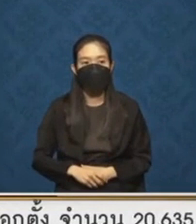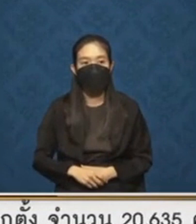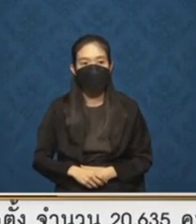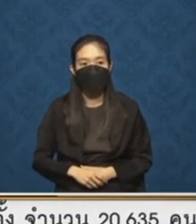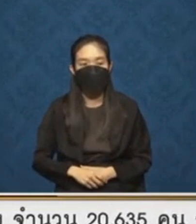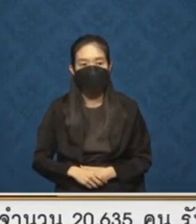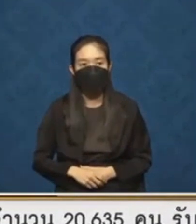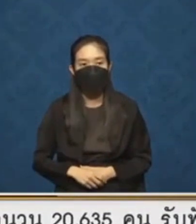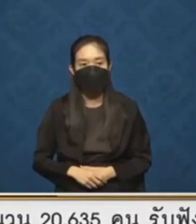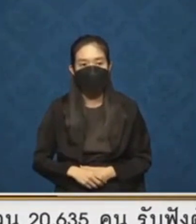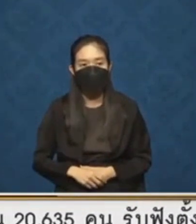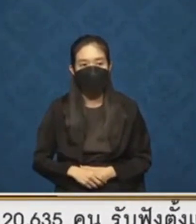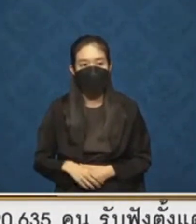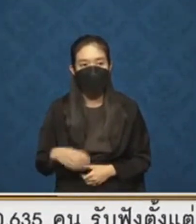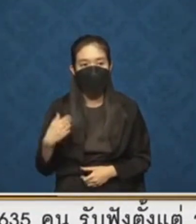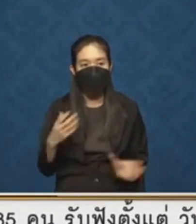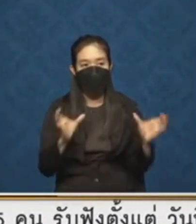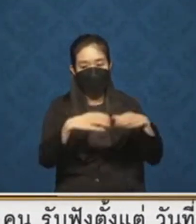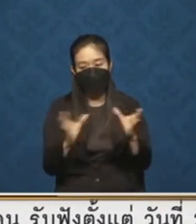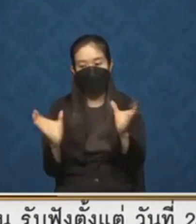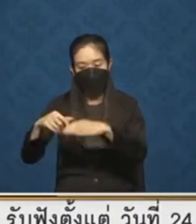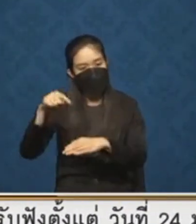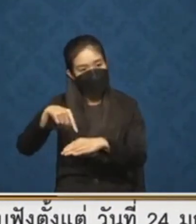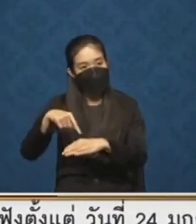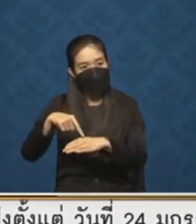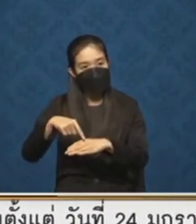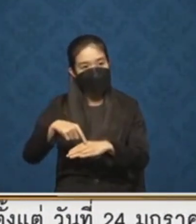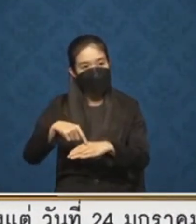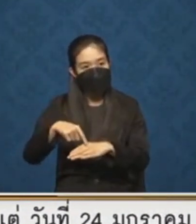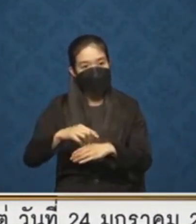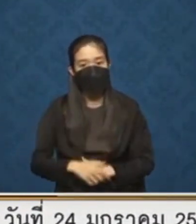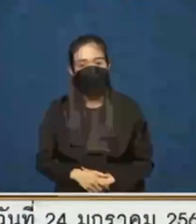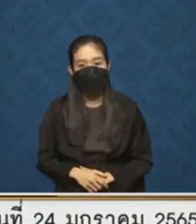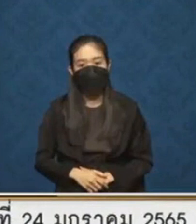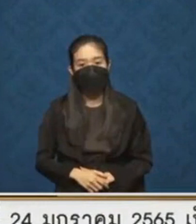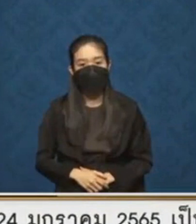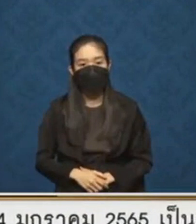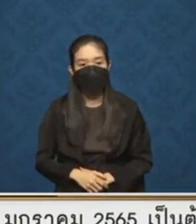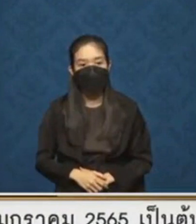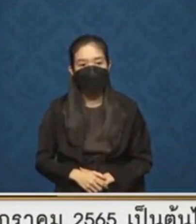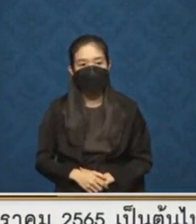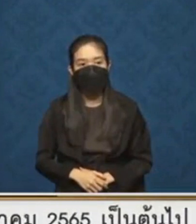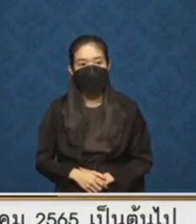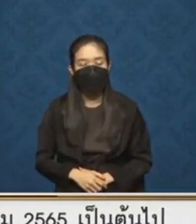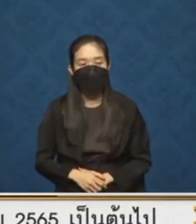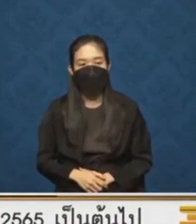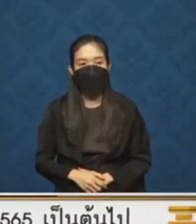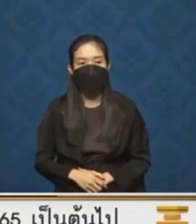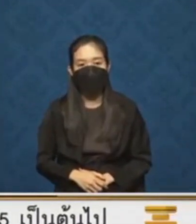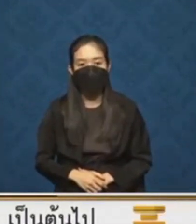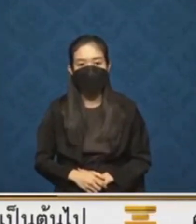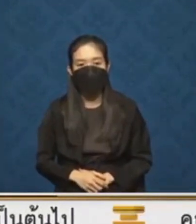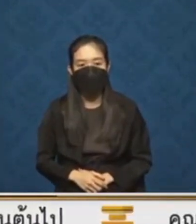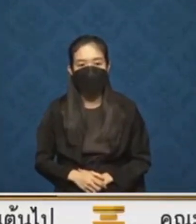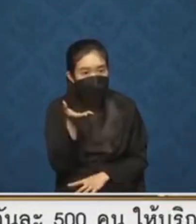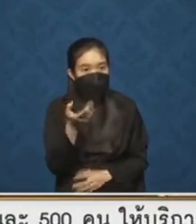นบองประชุม ระหางพิจารณา รายงานหอกรณีไม่ไดลงมติมัขัดขาวบางครัและทำไม่ได้คุณนโสนท่าเลขาอ ๆ น.ค.